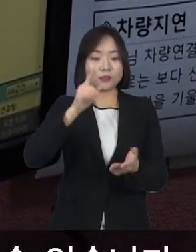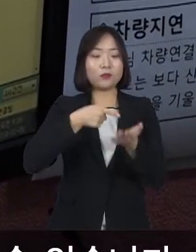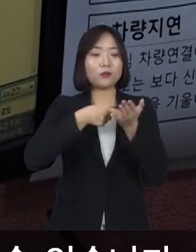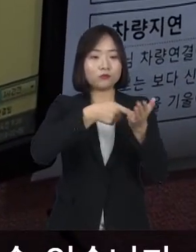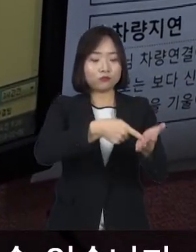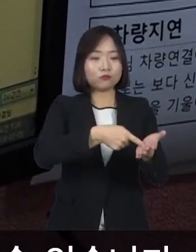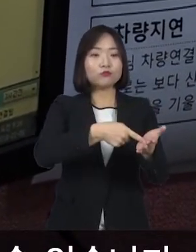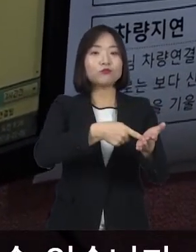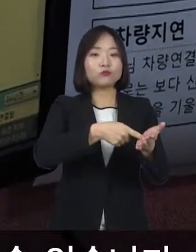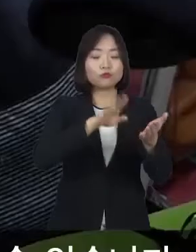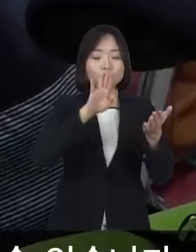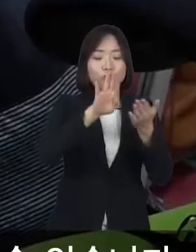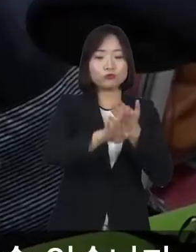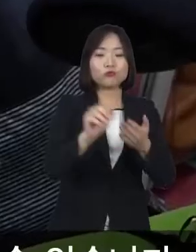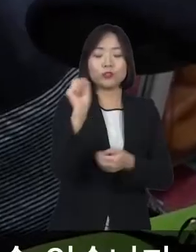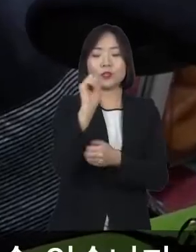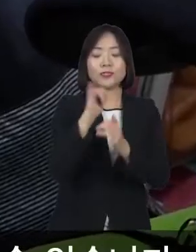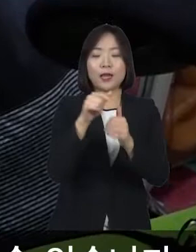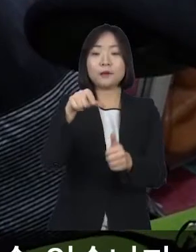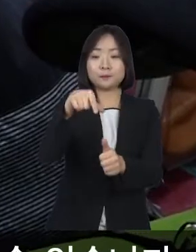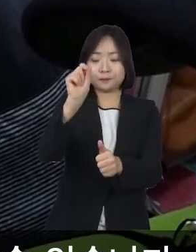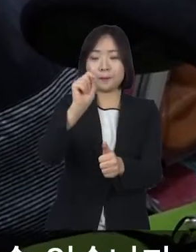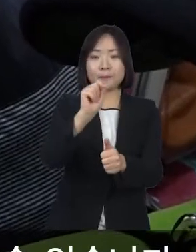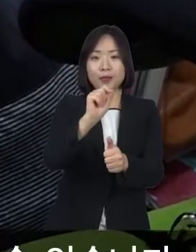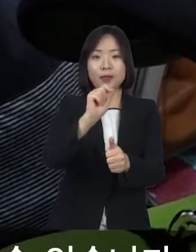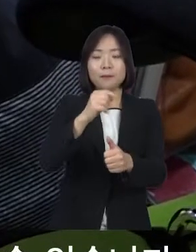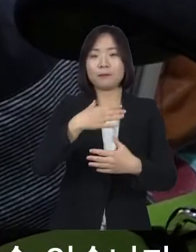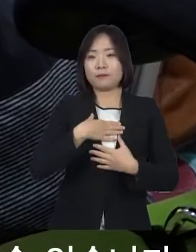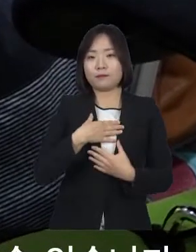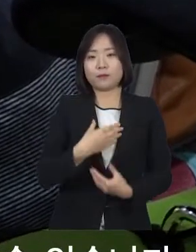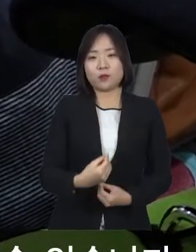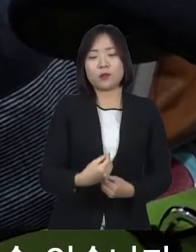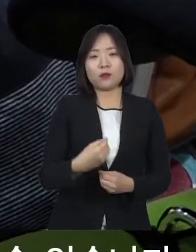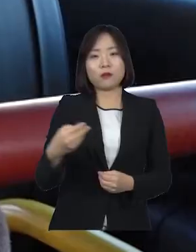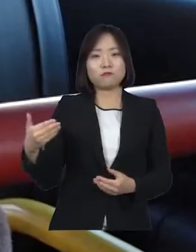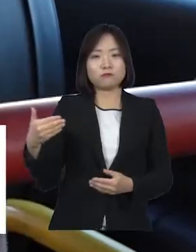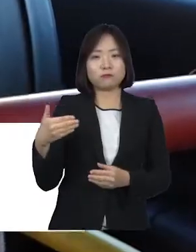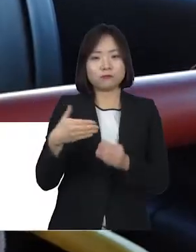운전원에게 배차 요청을 하여 편리하게 목적지까지 이동할 수 있습니다.